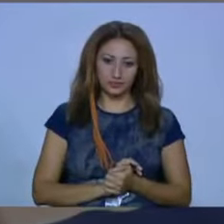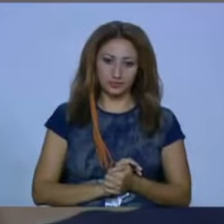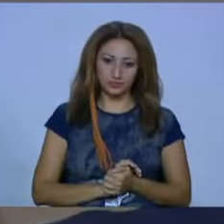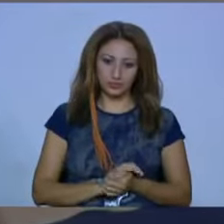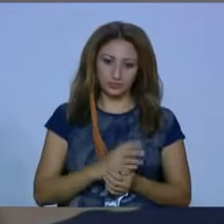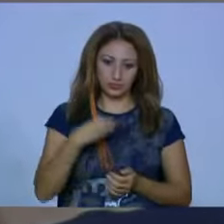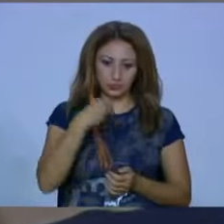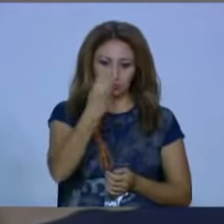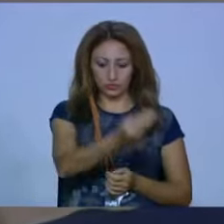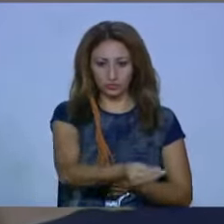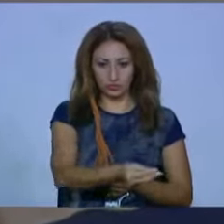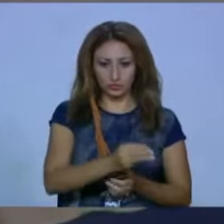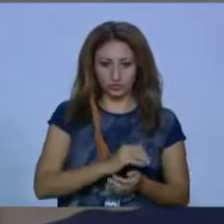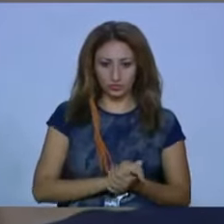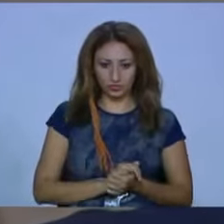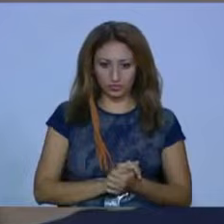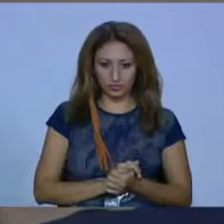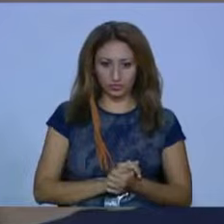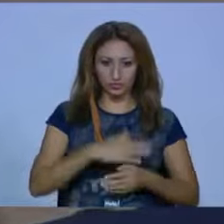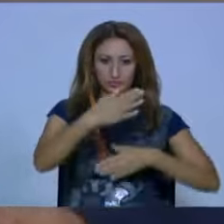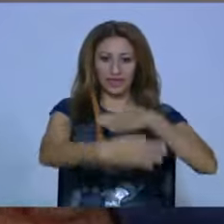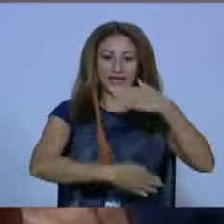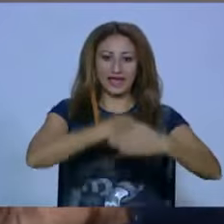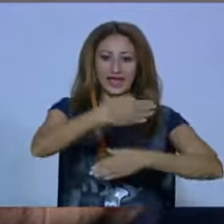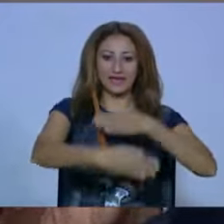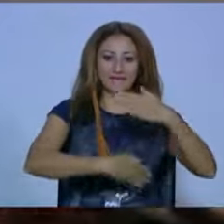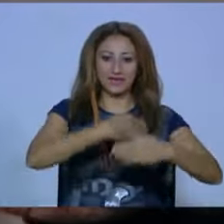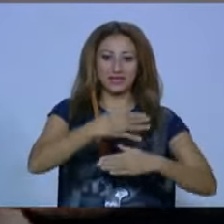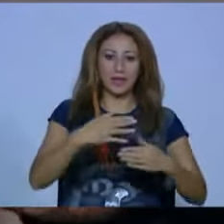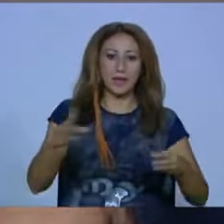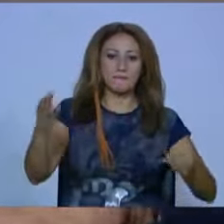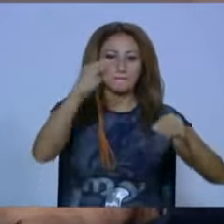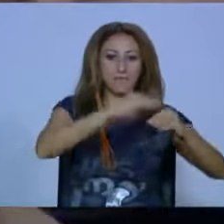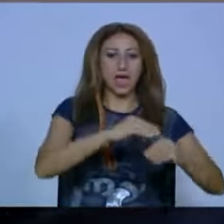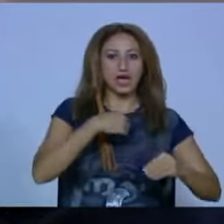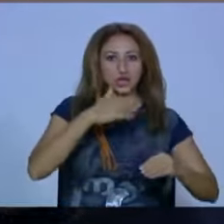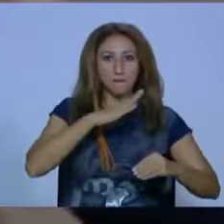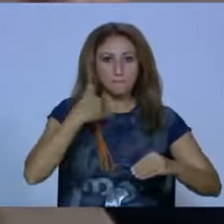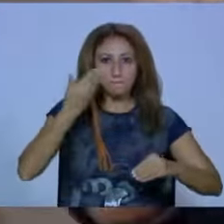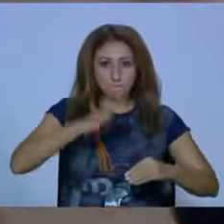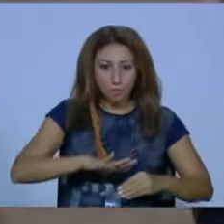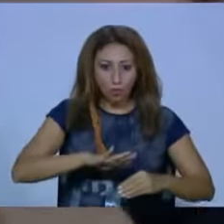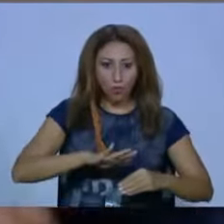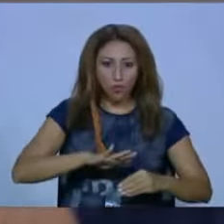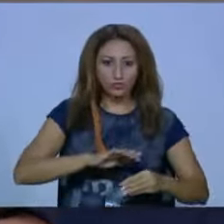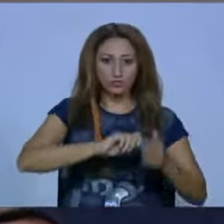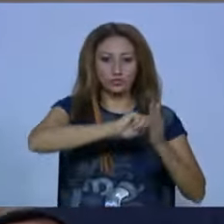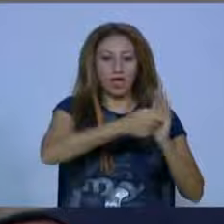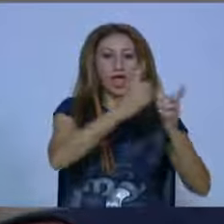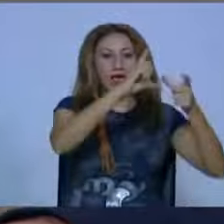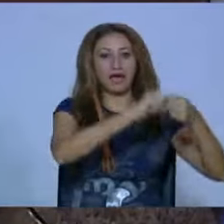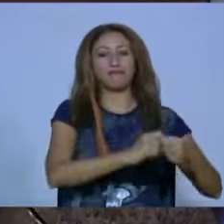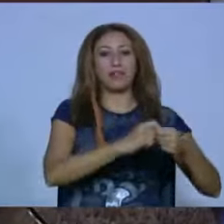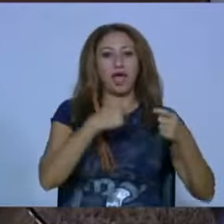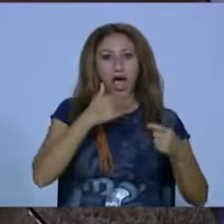فما جبته له وفرجني هو على الكفة، قال لي ده مع ده ويتشالوا هنا، وراح قافل بالقفل.